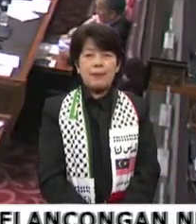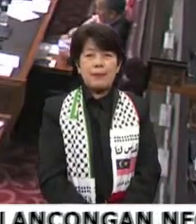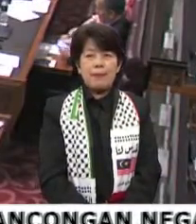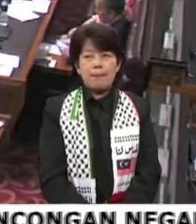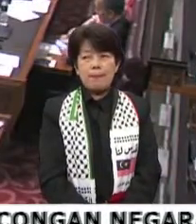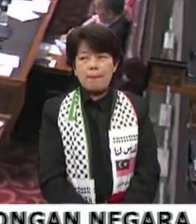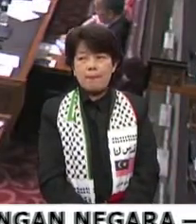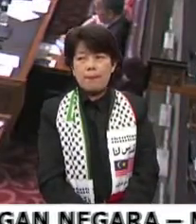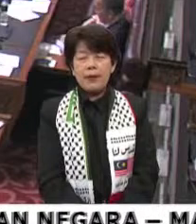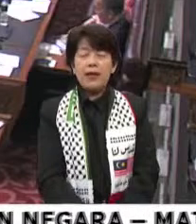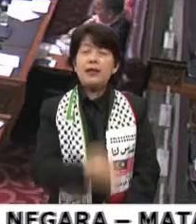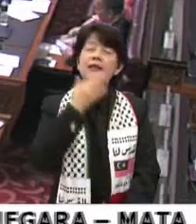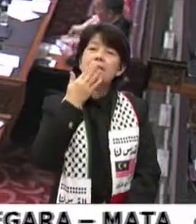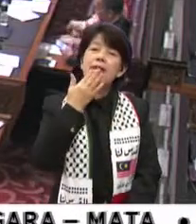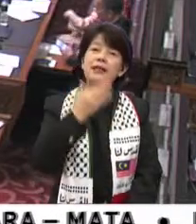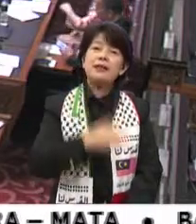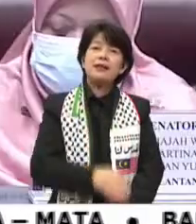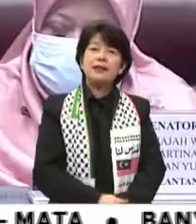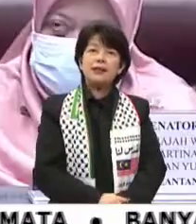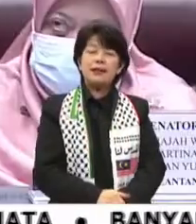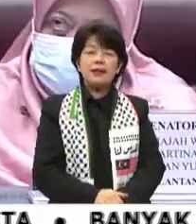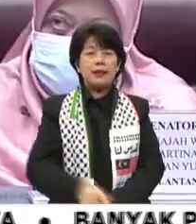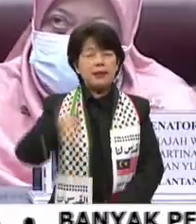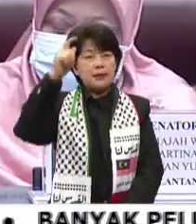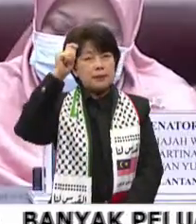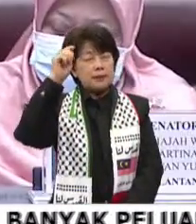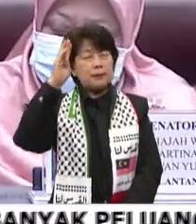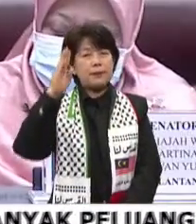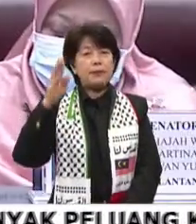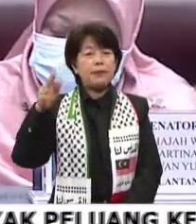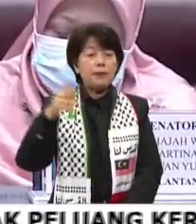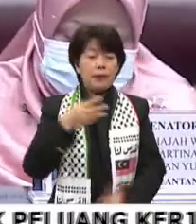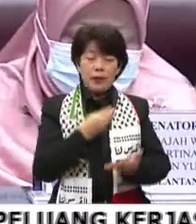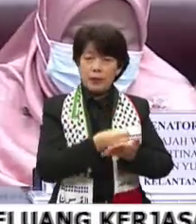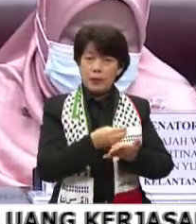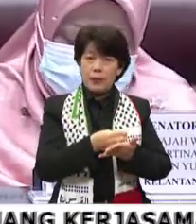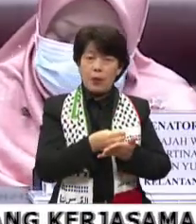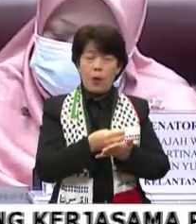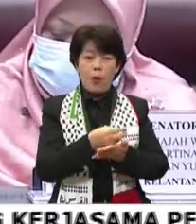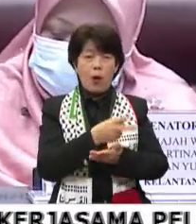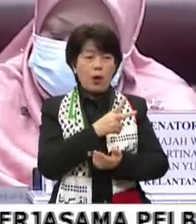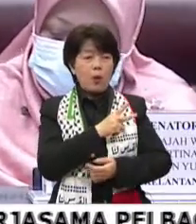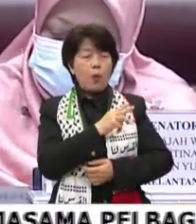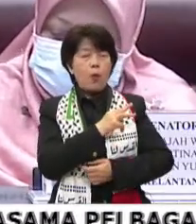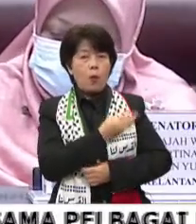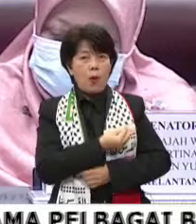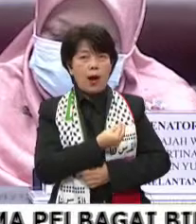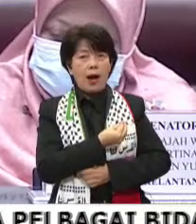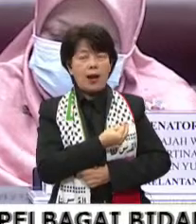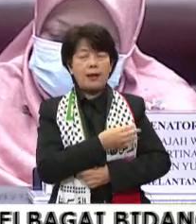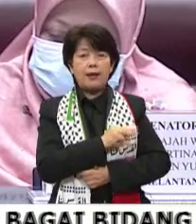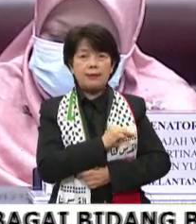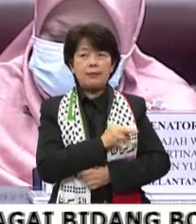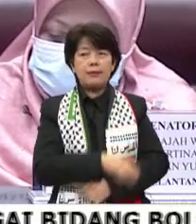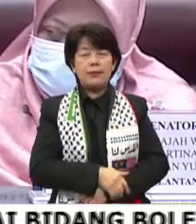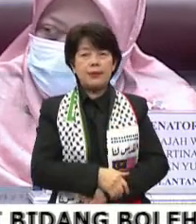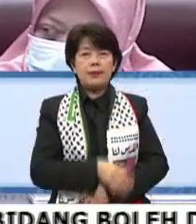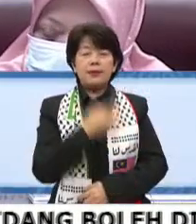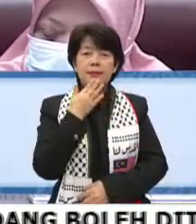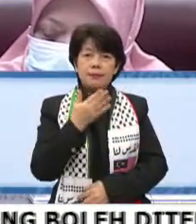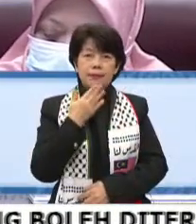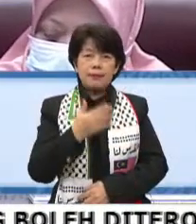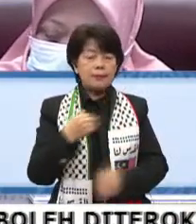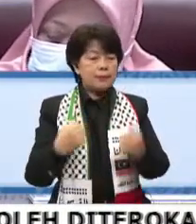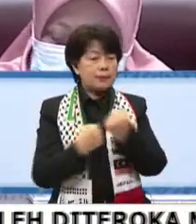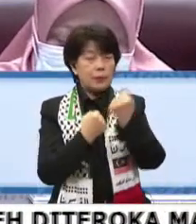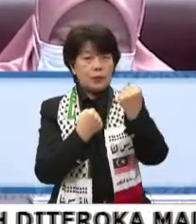kasih terima kasih kepada timbalan Menteri kewangan soalan tambah saya bagi menyokong pengukuhan